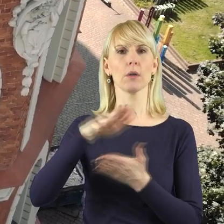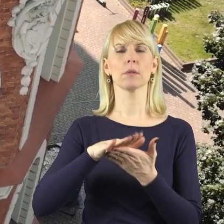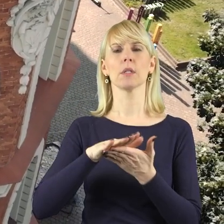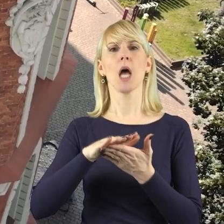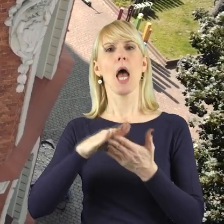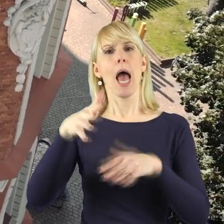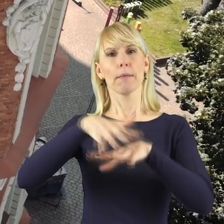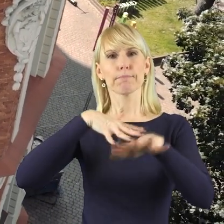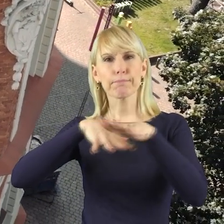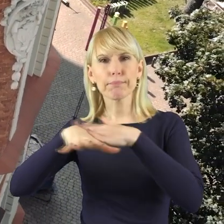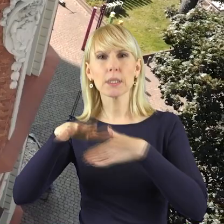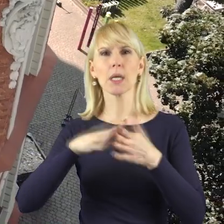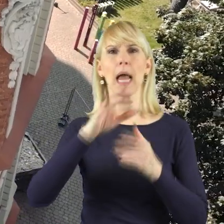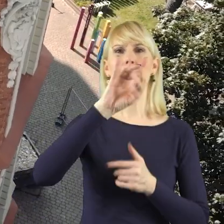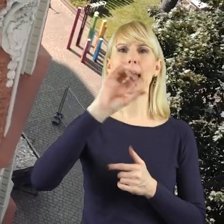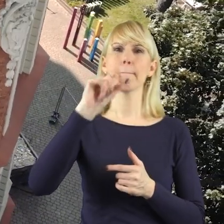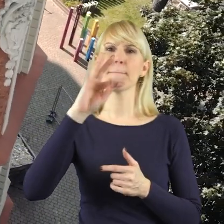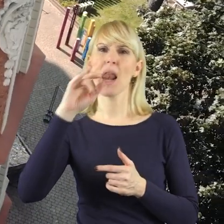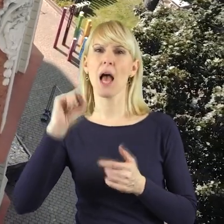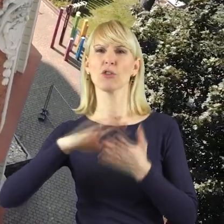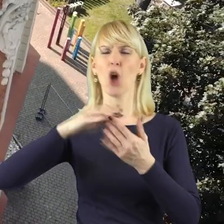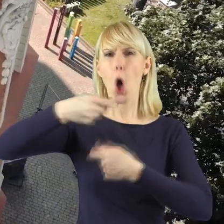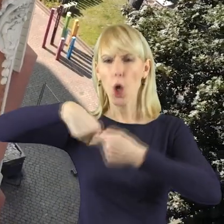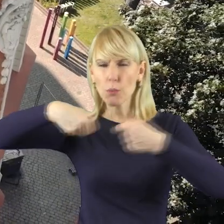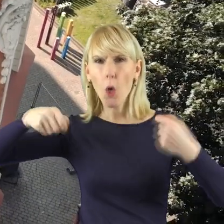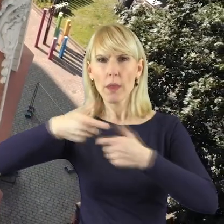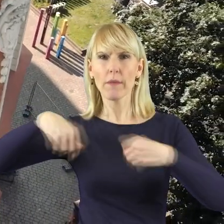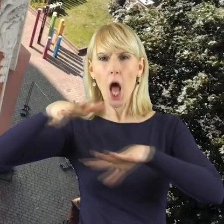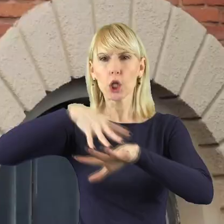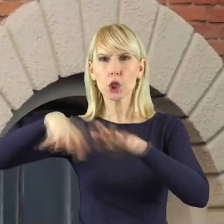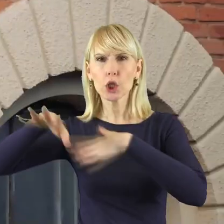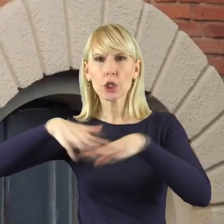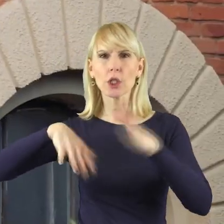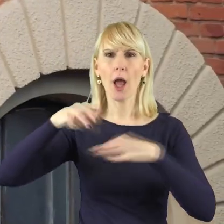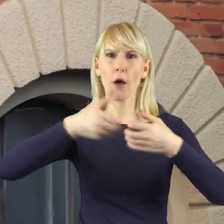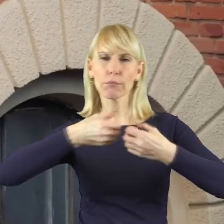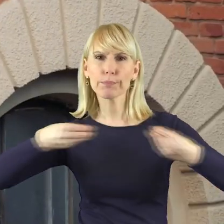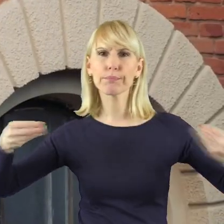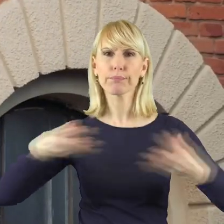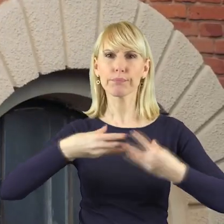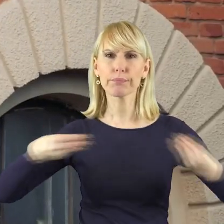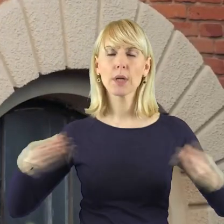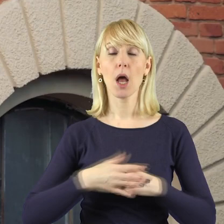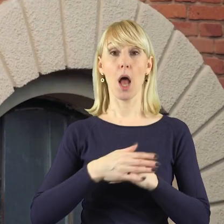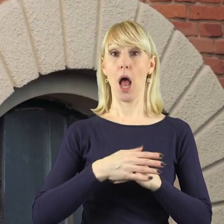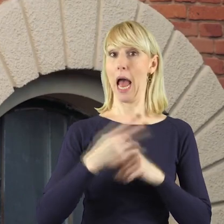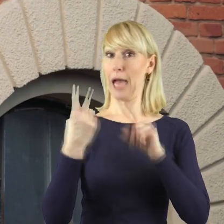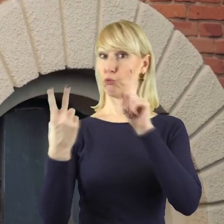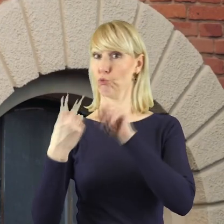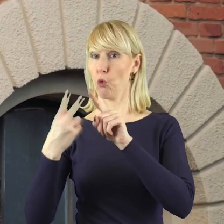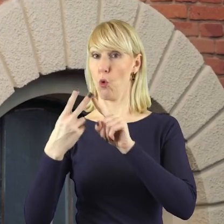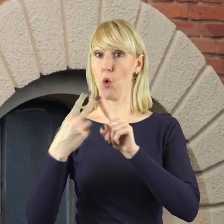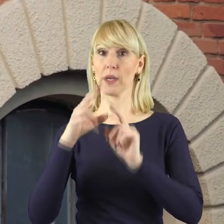gręplarzy, czyli rzemieślników zajmujących się rozplątywaniem i oczyszczaniem włókien, drugi medalion, różni się od